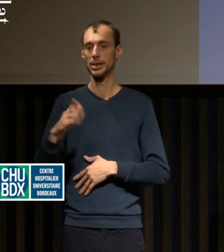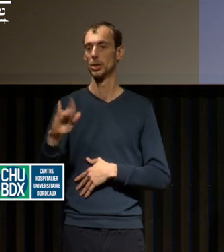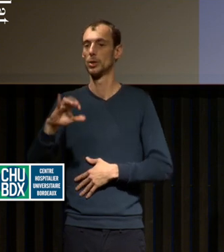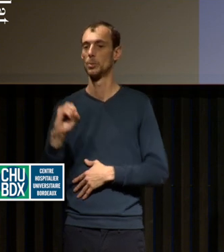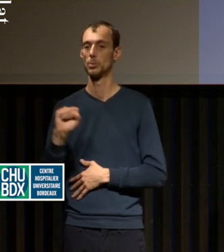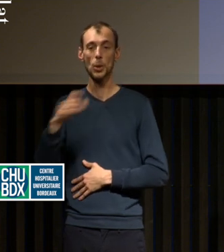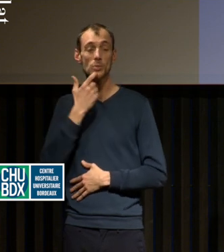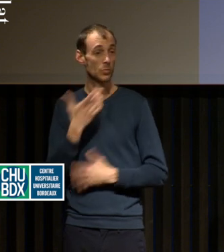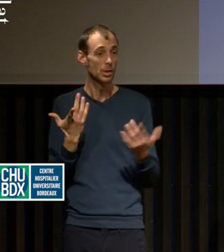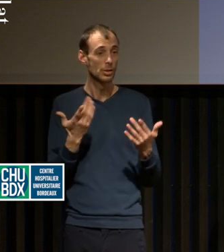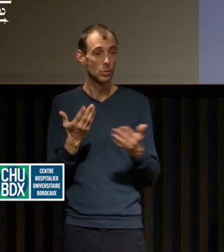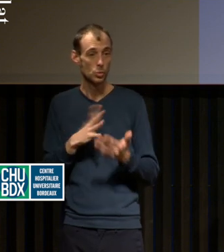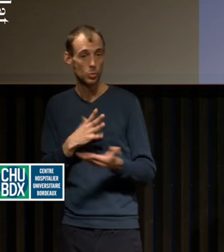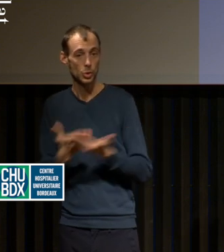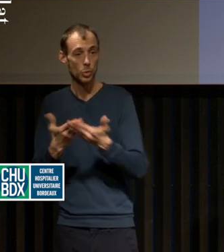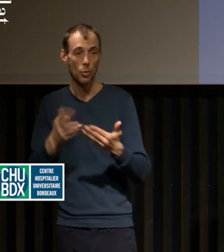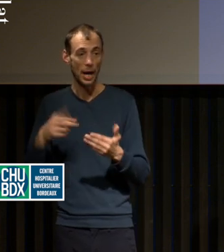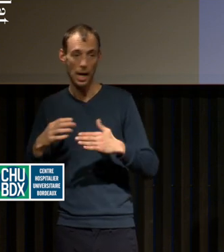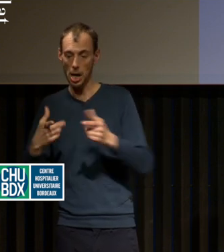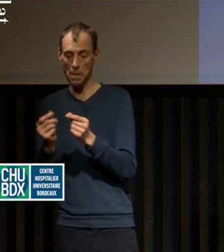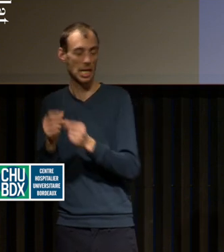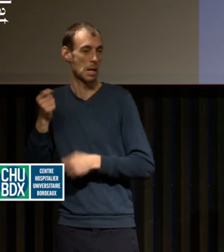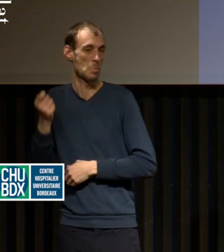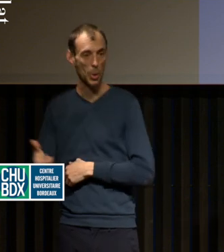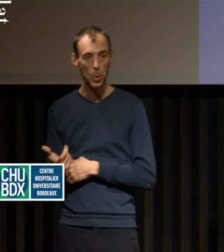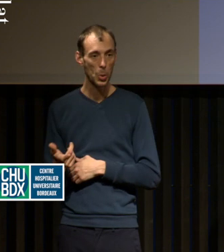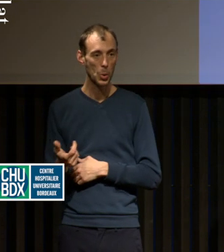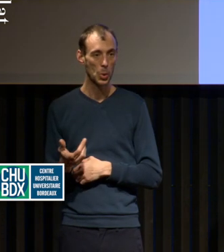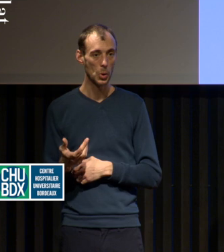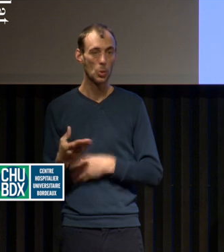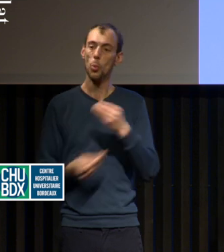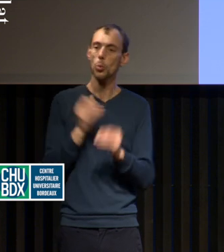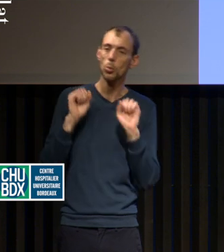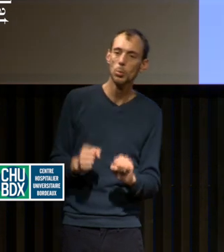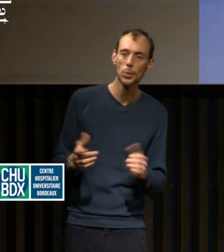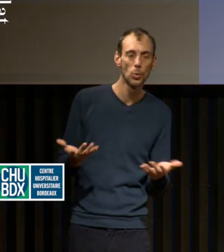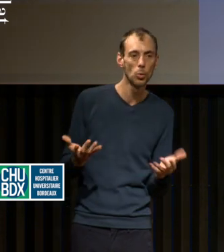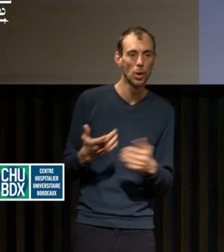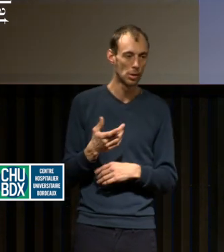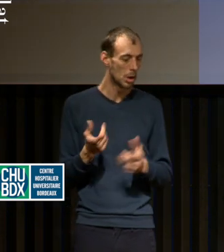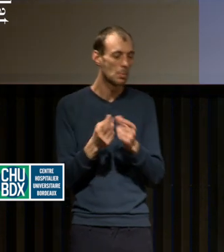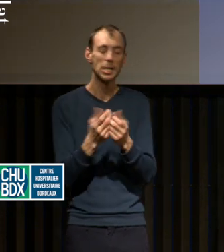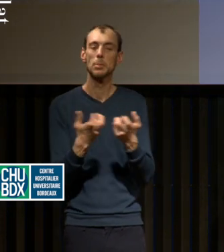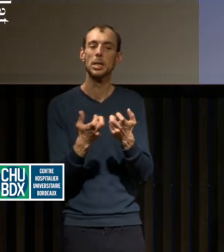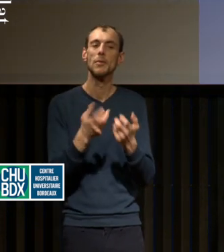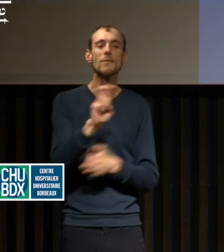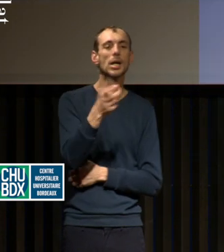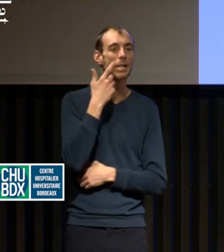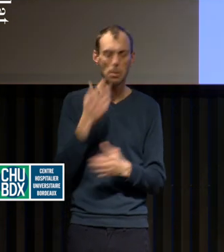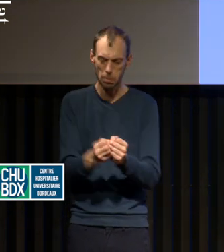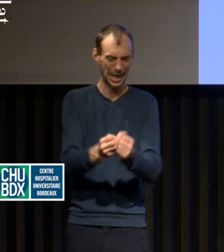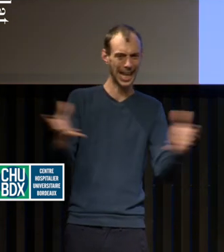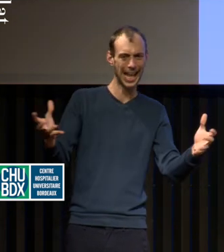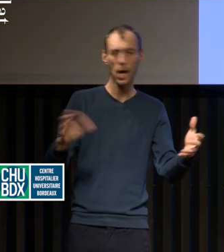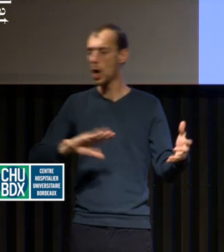Vous voyez, il y a beaucoup moins de bactéries ici que là. Ou alors, vous allez avoir un microbiote complètement déséquilibré. Il y a beaucoup plus de bactéries vertes que les autres. C'est